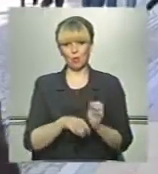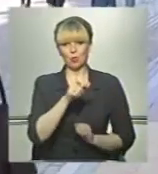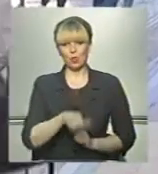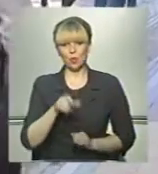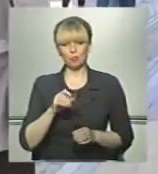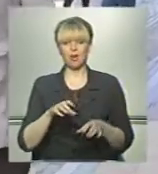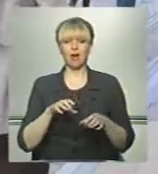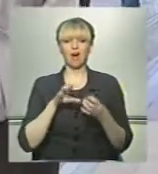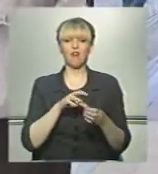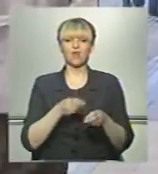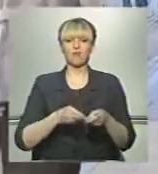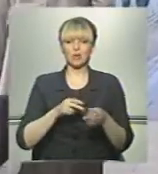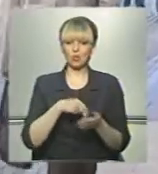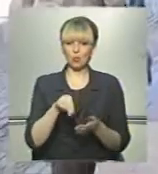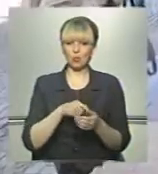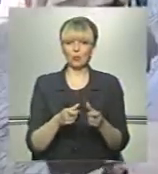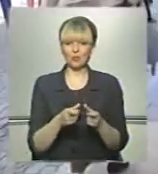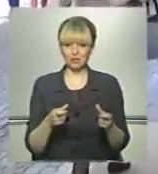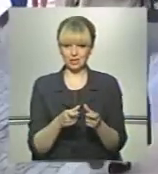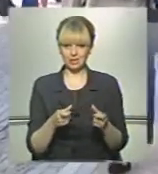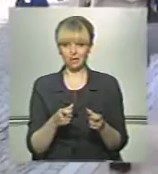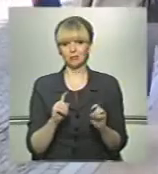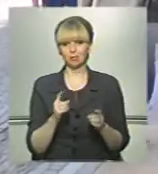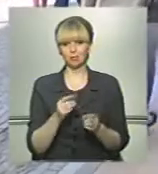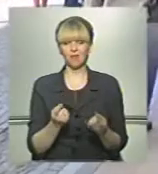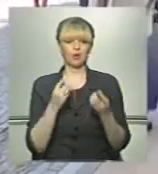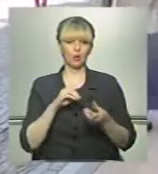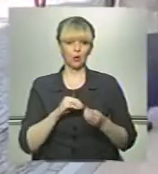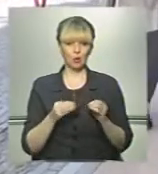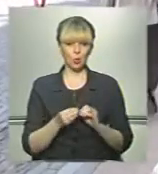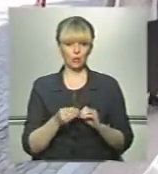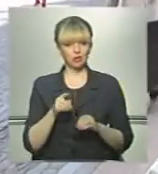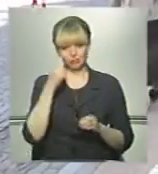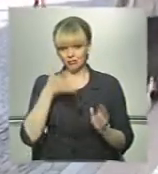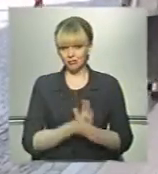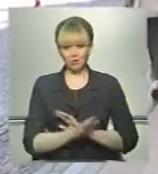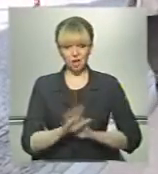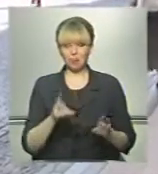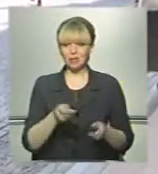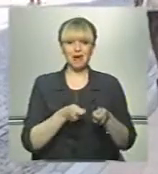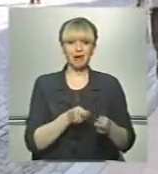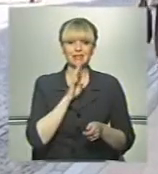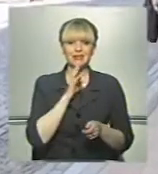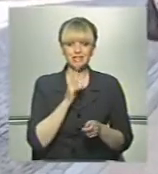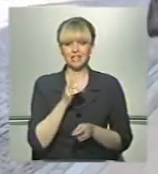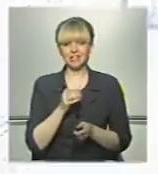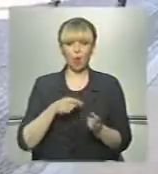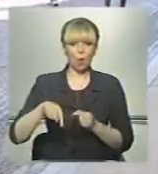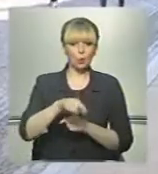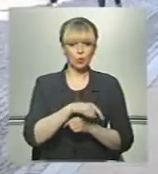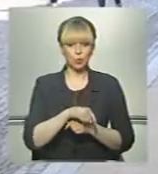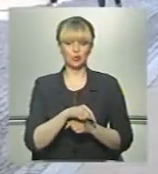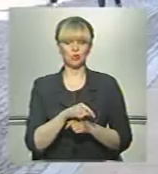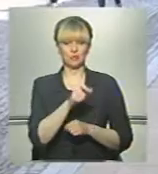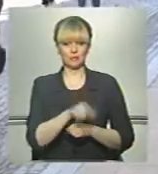на автовокзалі купувати квитки, тому що велика проблема, їх не розуміють ні касири, ні оточуючі.